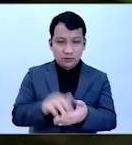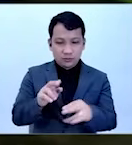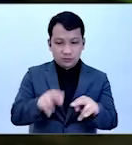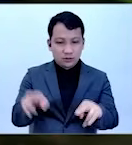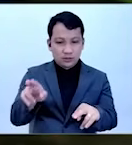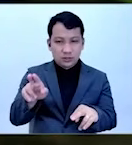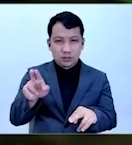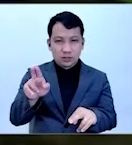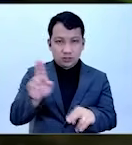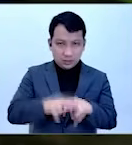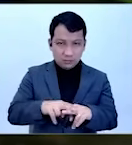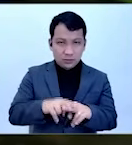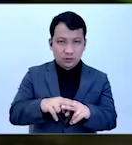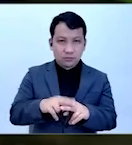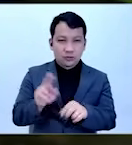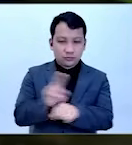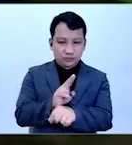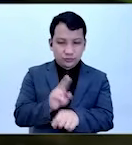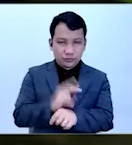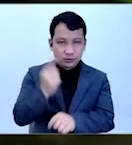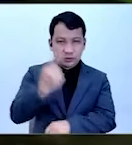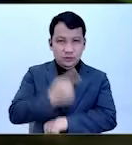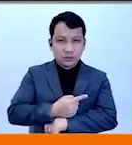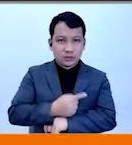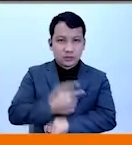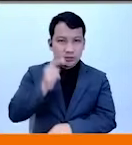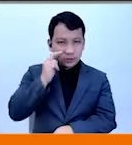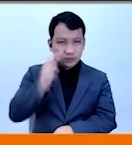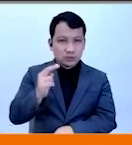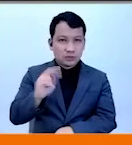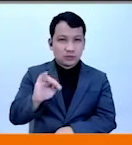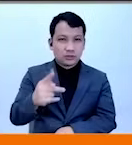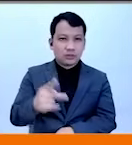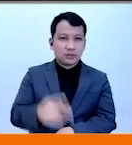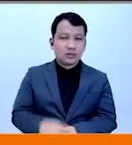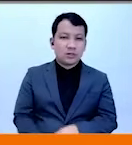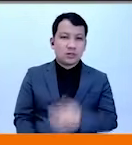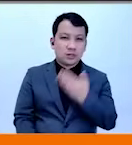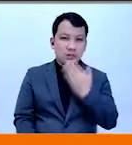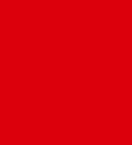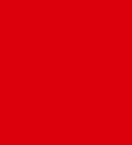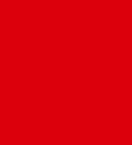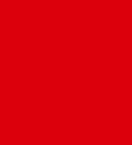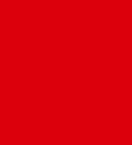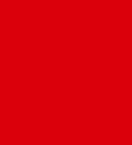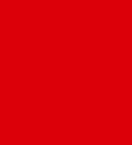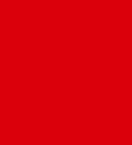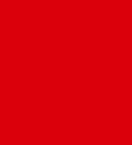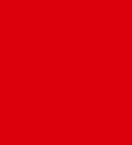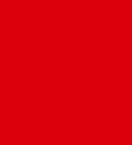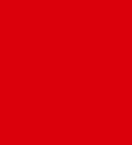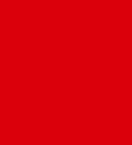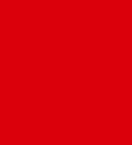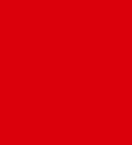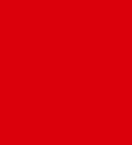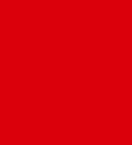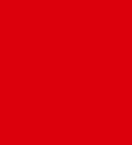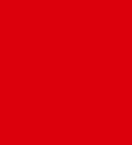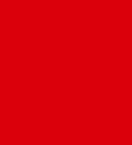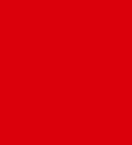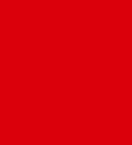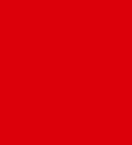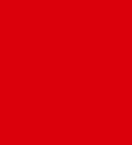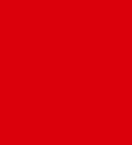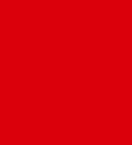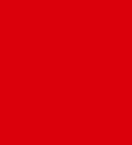yung bumabagtas dito kada araw. Nikki. Maraming salamat, Rainiel Pawi. Mga kapatid, Nikki de Guzman